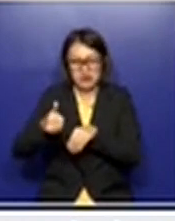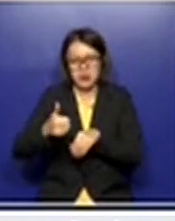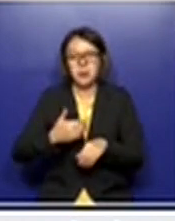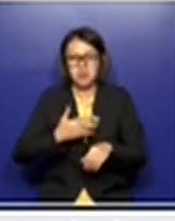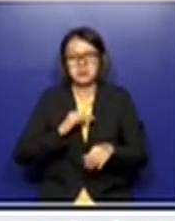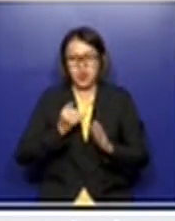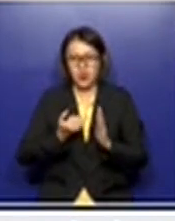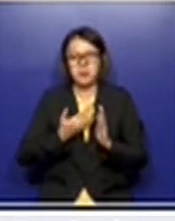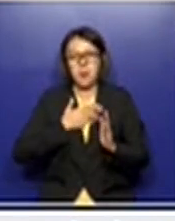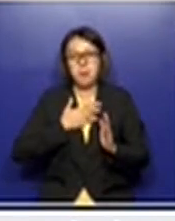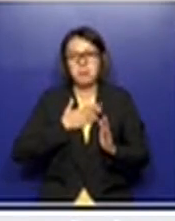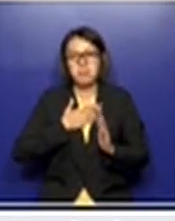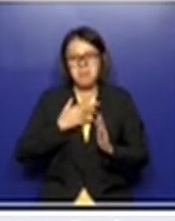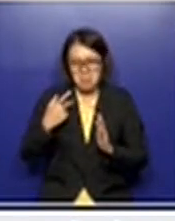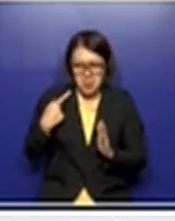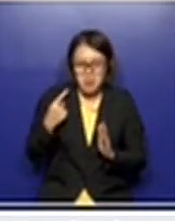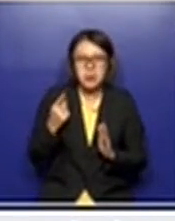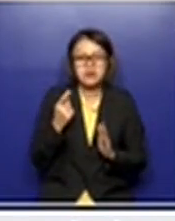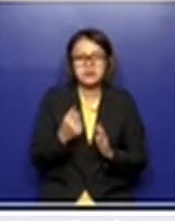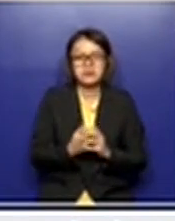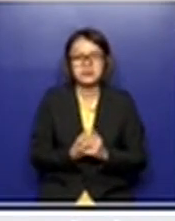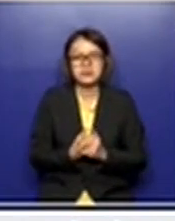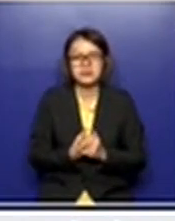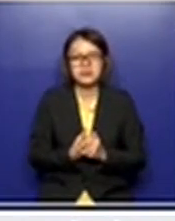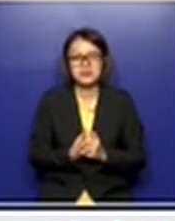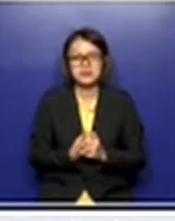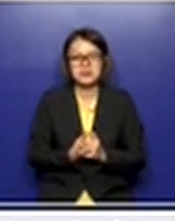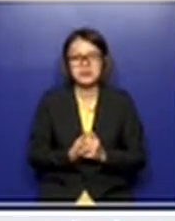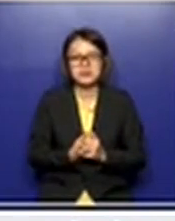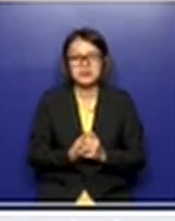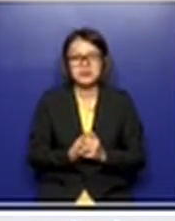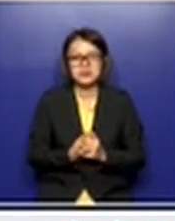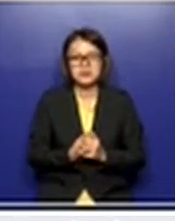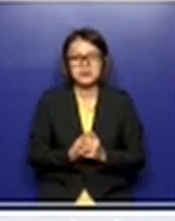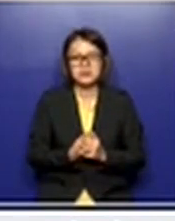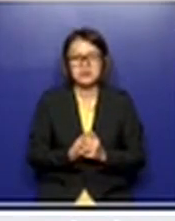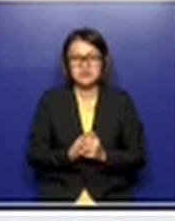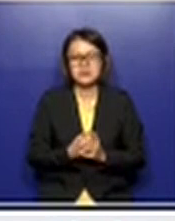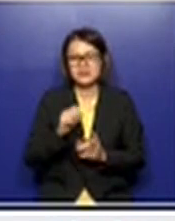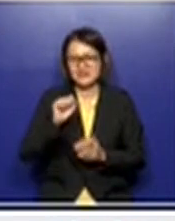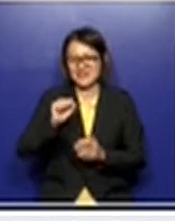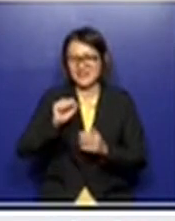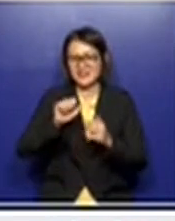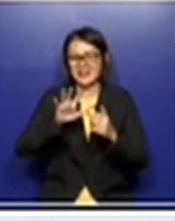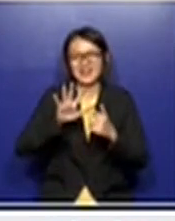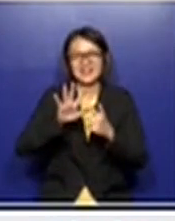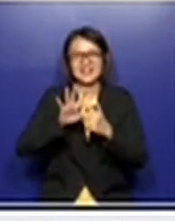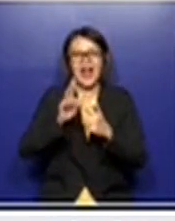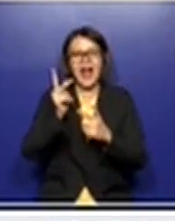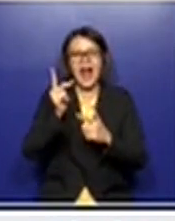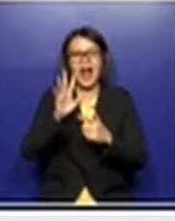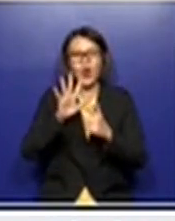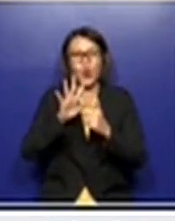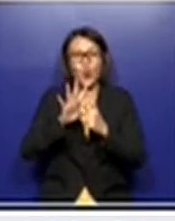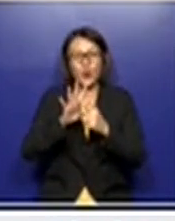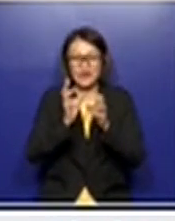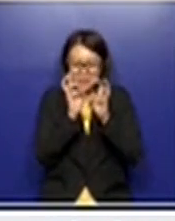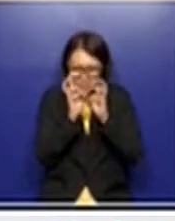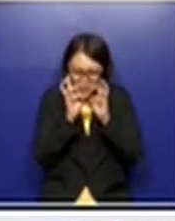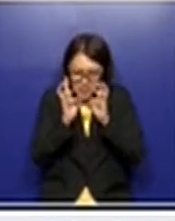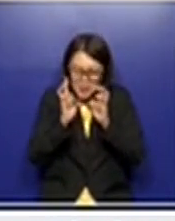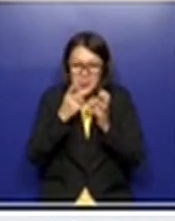และก็ผมได้ประโยชน์จากรายงานรายการของท่านสาคูผมขออนุญาตท่านประธานนะครับที่จะฝ